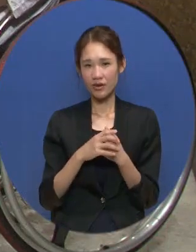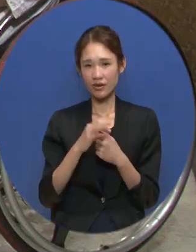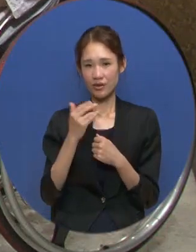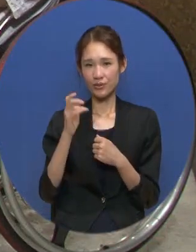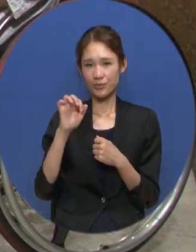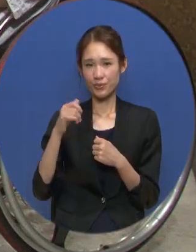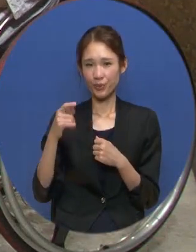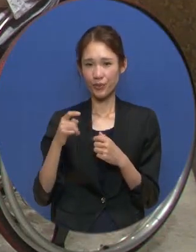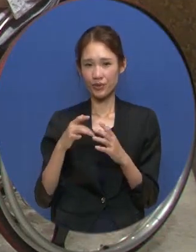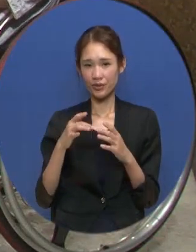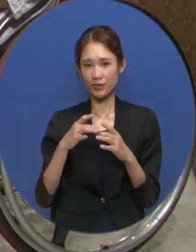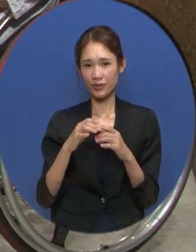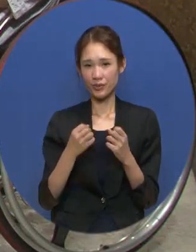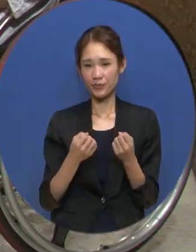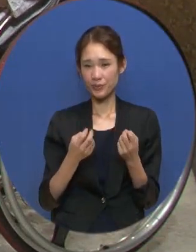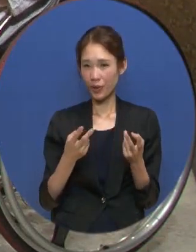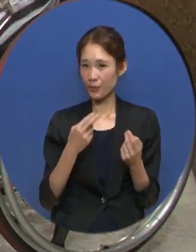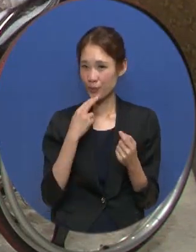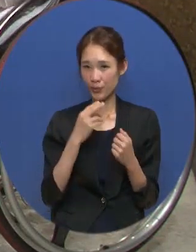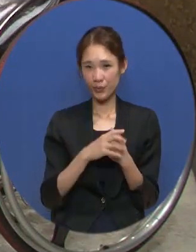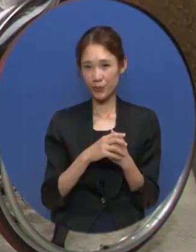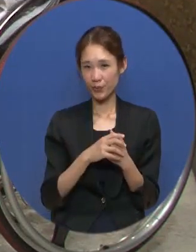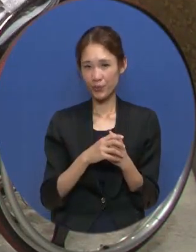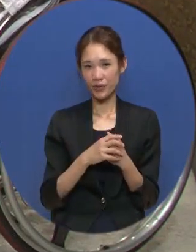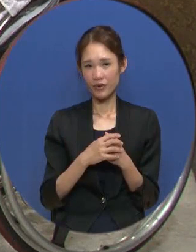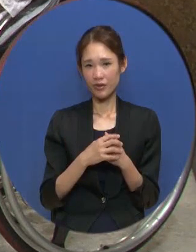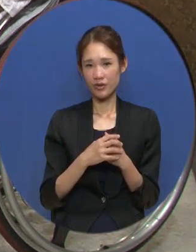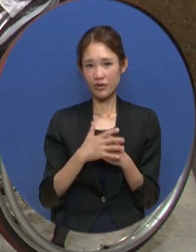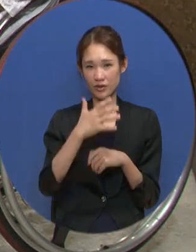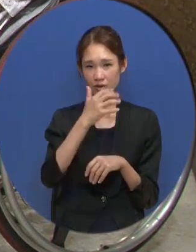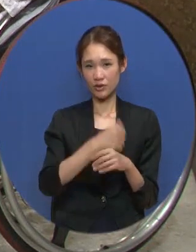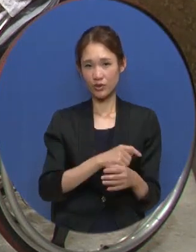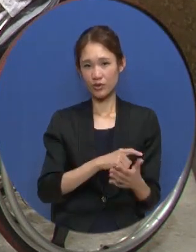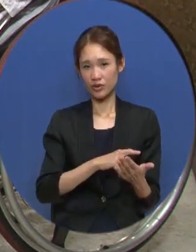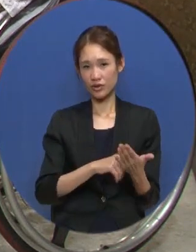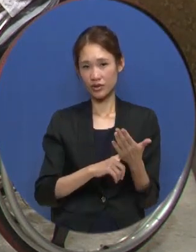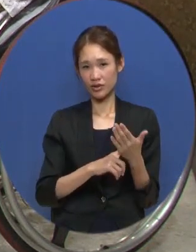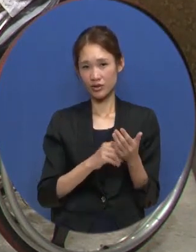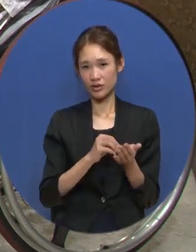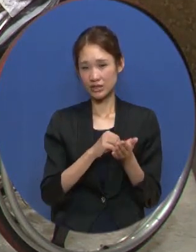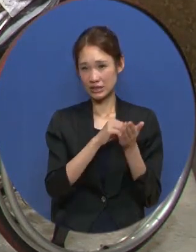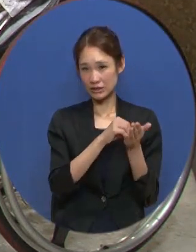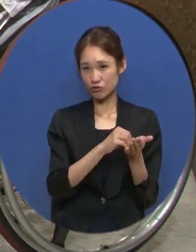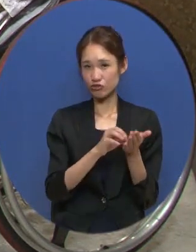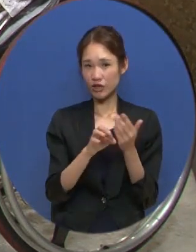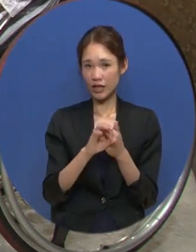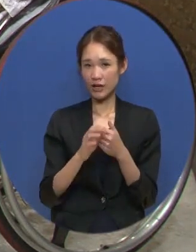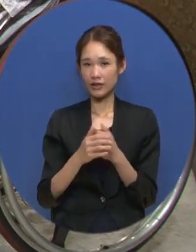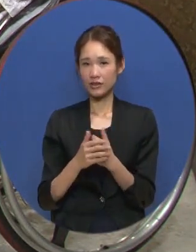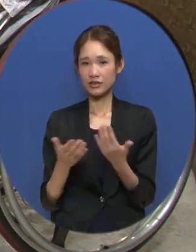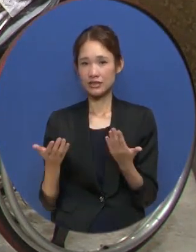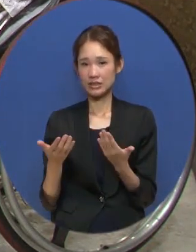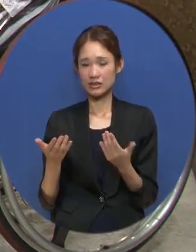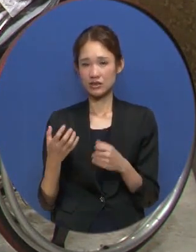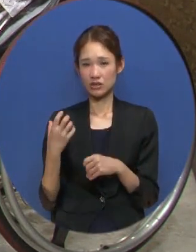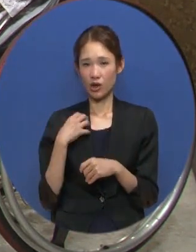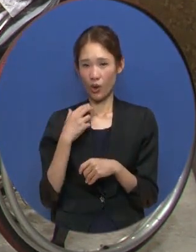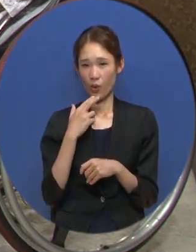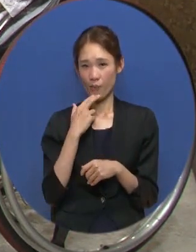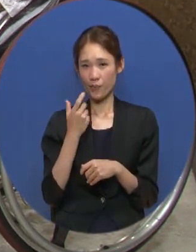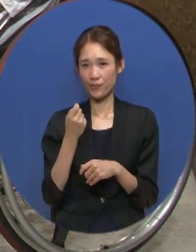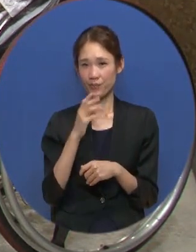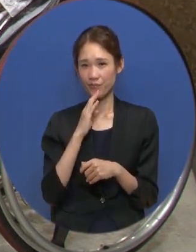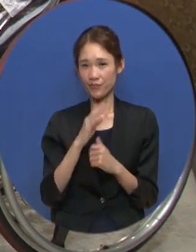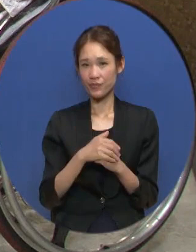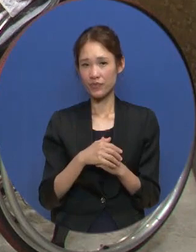안 나간 적은 한 번도 없었어요. 아, 네. 이제 리포트 그러니까 결과물을 제대로 제출하면 그래도 지장을 주는 건 아니니까요. 그렇죠.